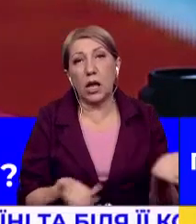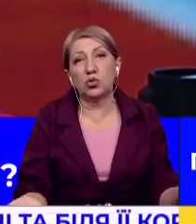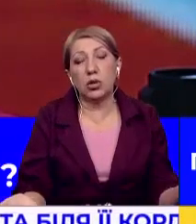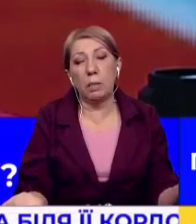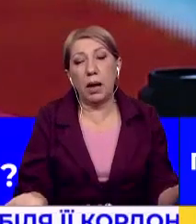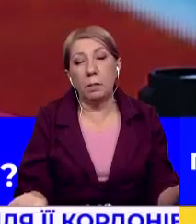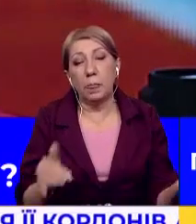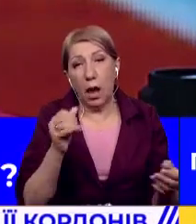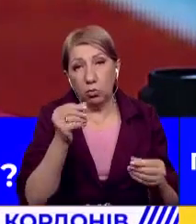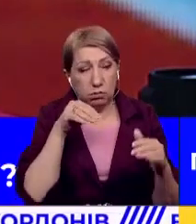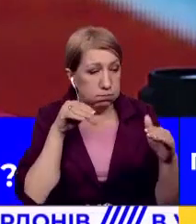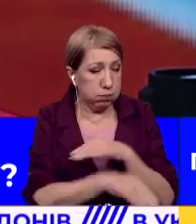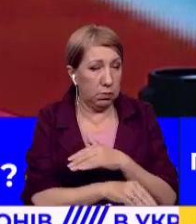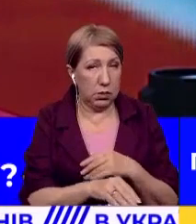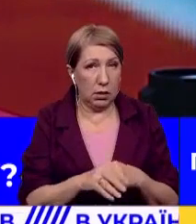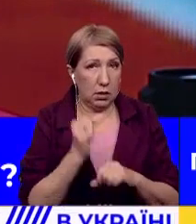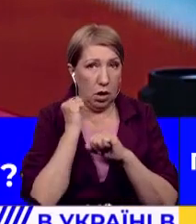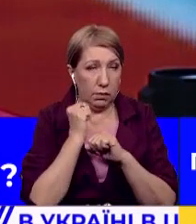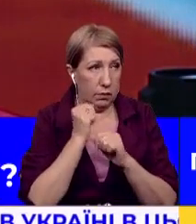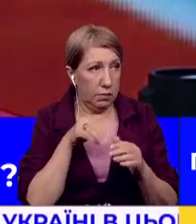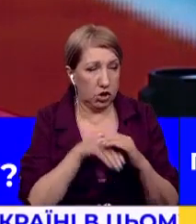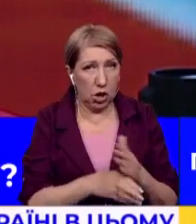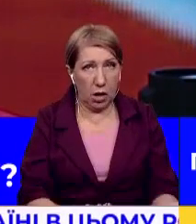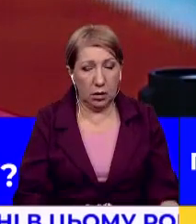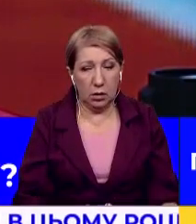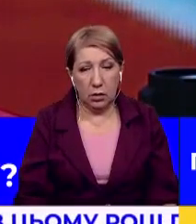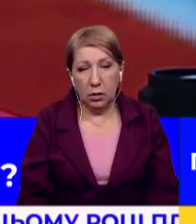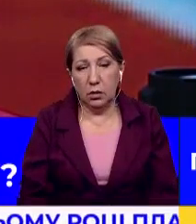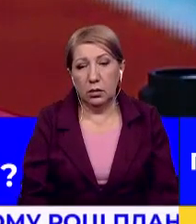А в них бабки лежать, гора грошей лежить, і вони не здатні ними розпорядитися.